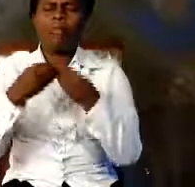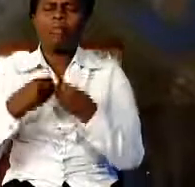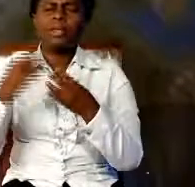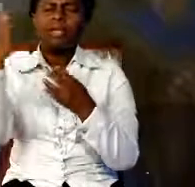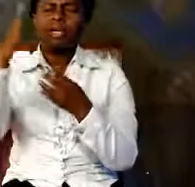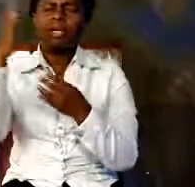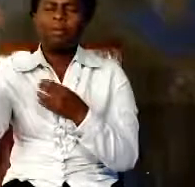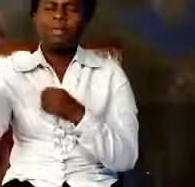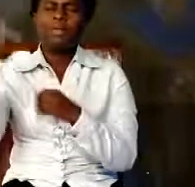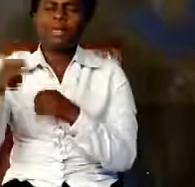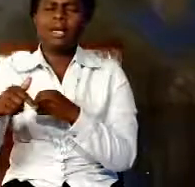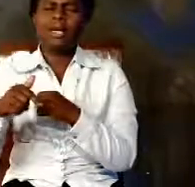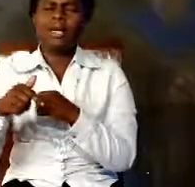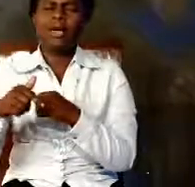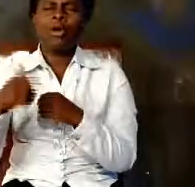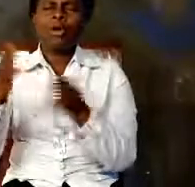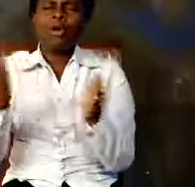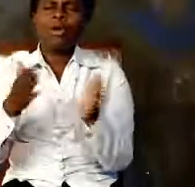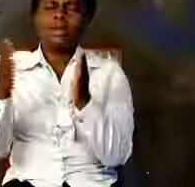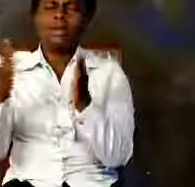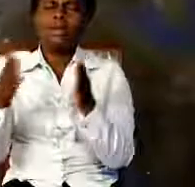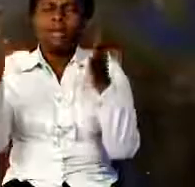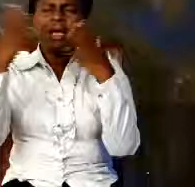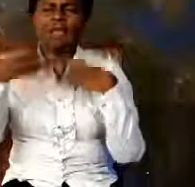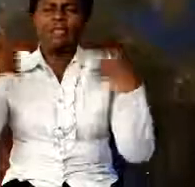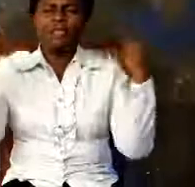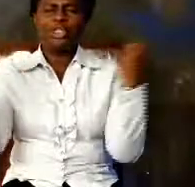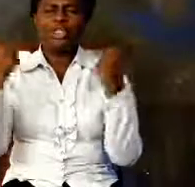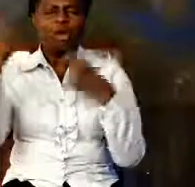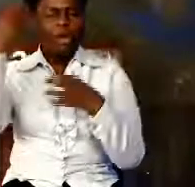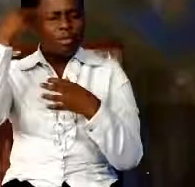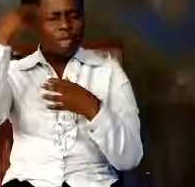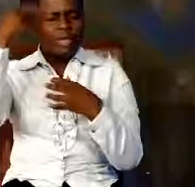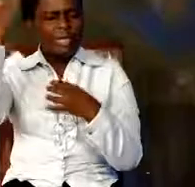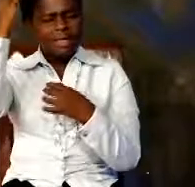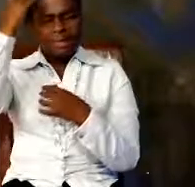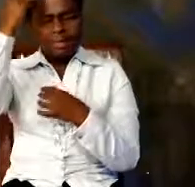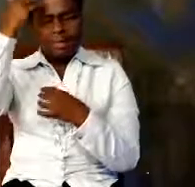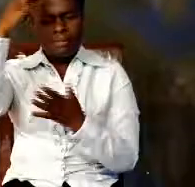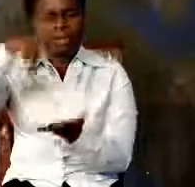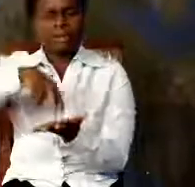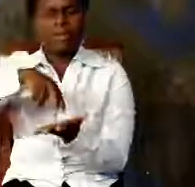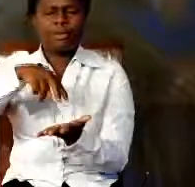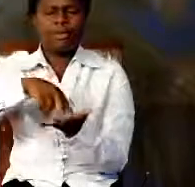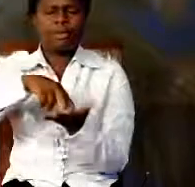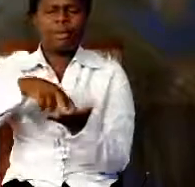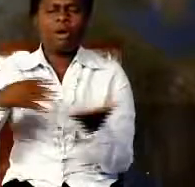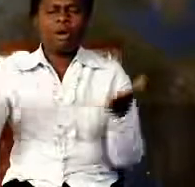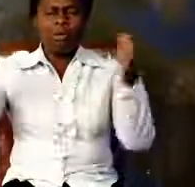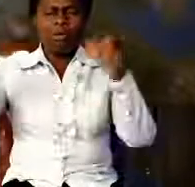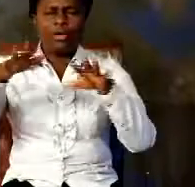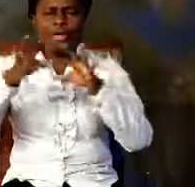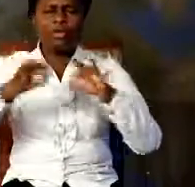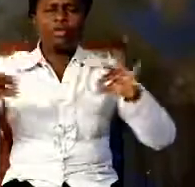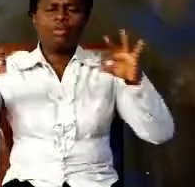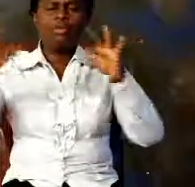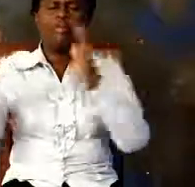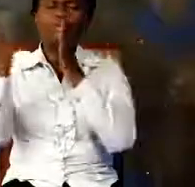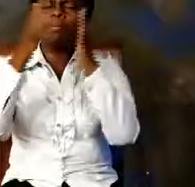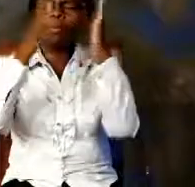haya. Wajalie afya njema, wajalie hekima wanaposimama, wafunike na utukufu wa